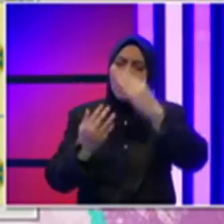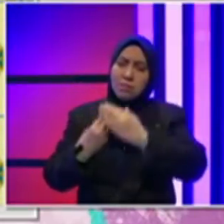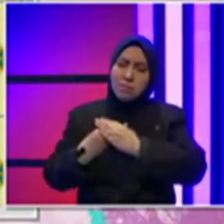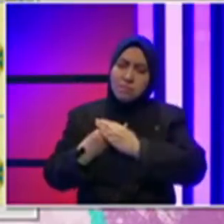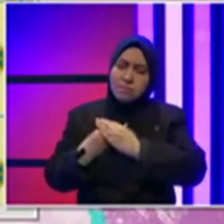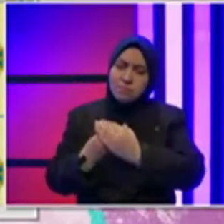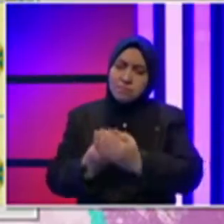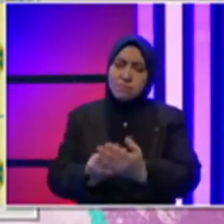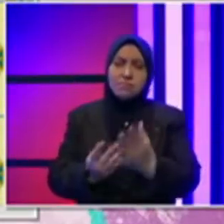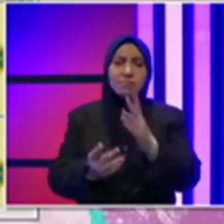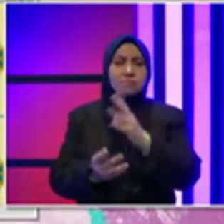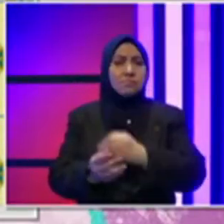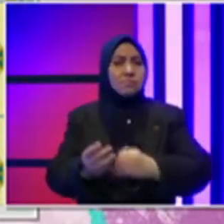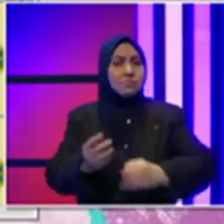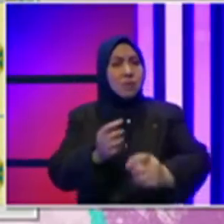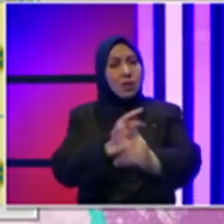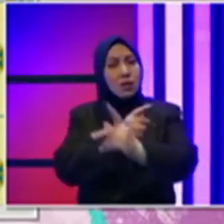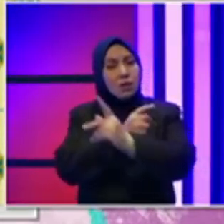الرحمن